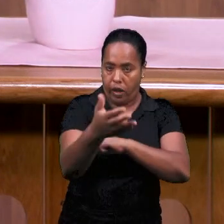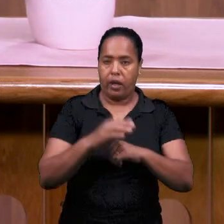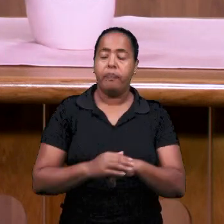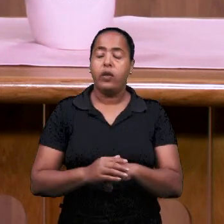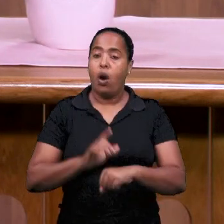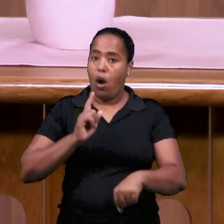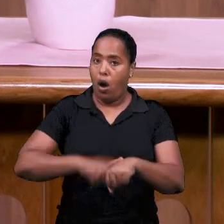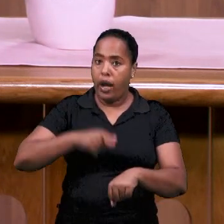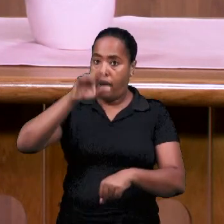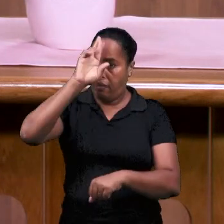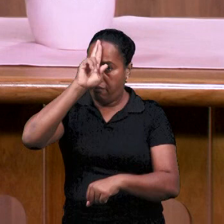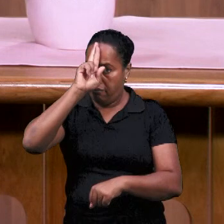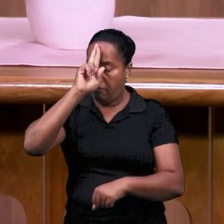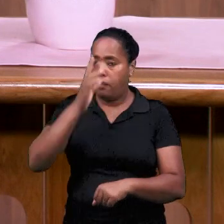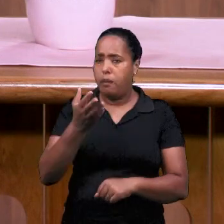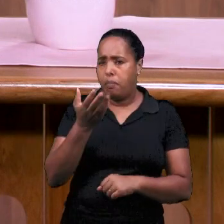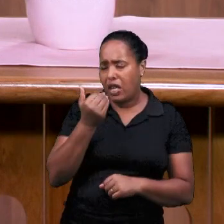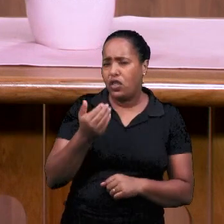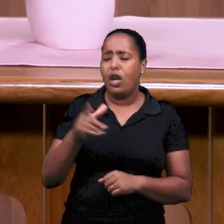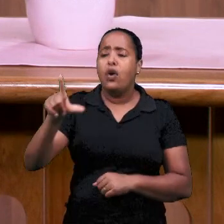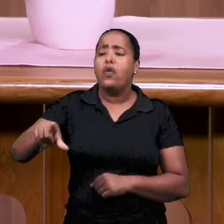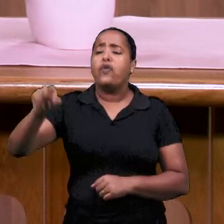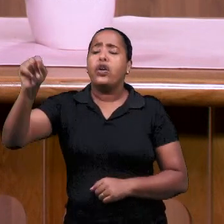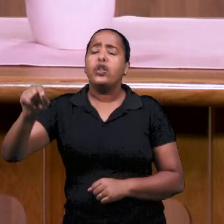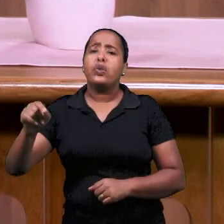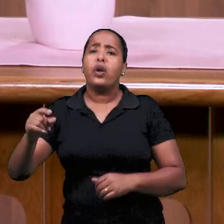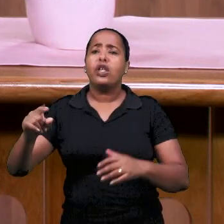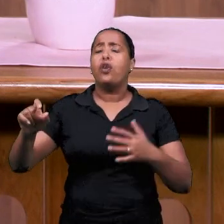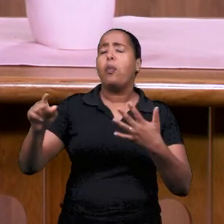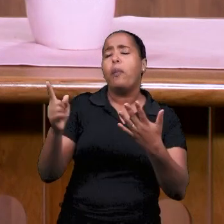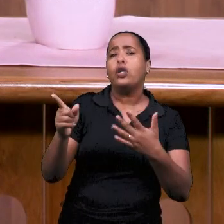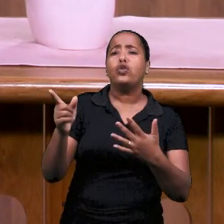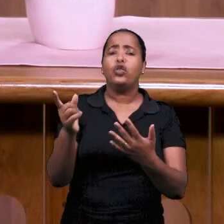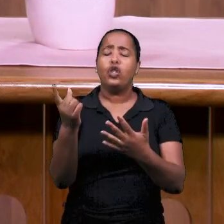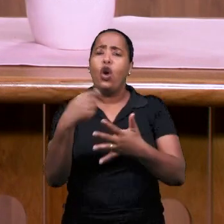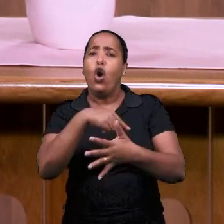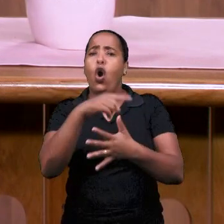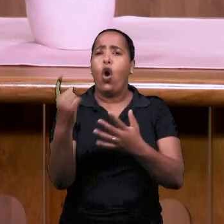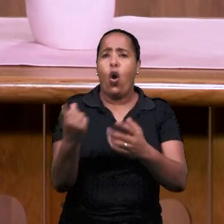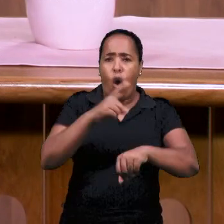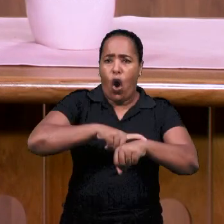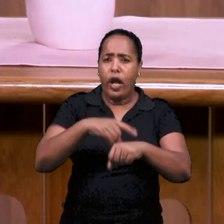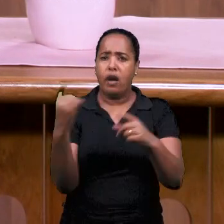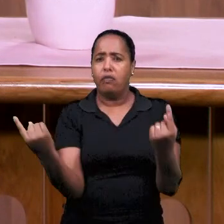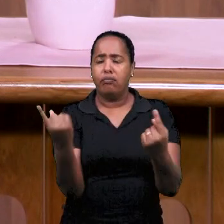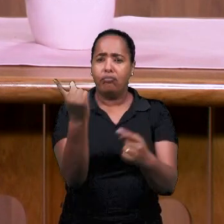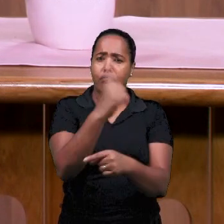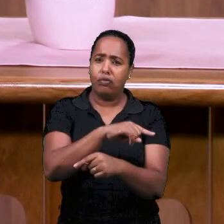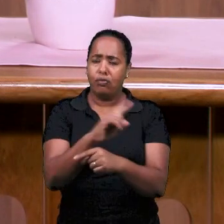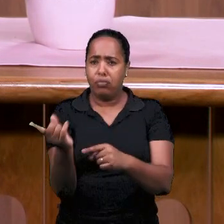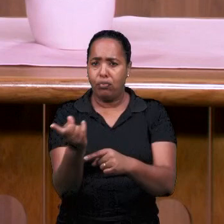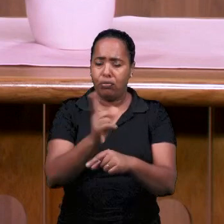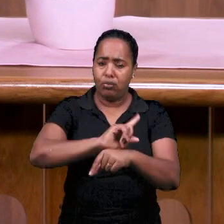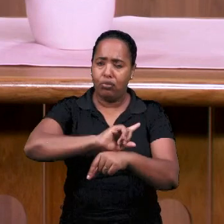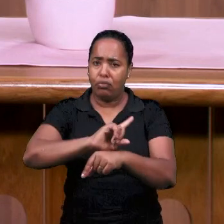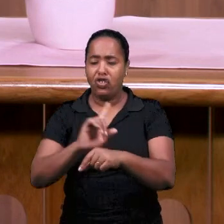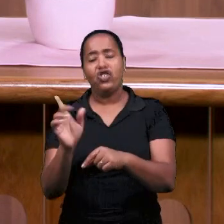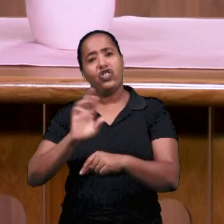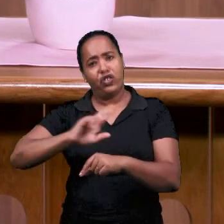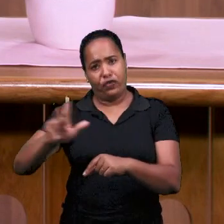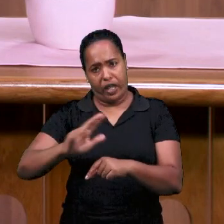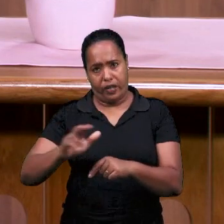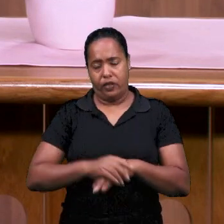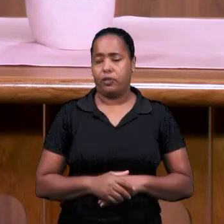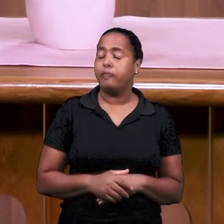Cela se fera à midi. Cet horaire a été choisi pour une question de fuseau horaire pour être plus accessible aux frères et sœurs de tous les